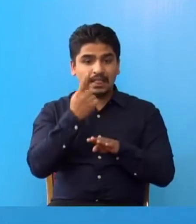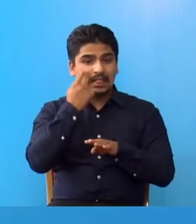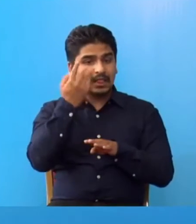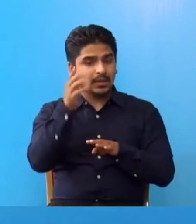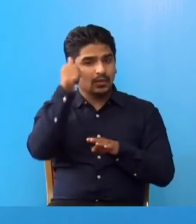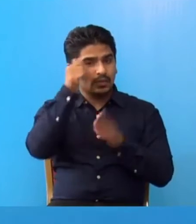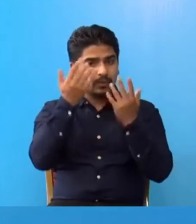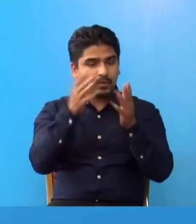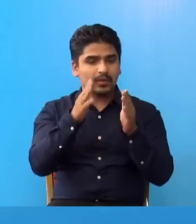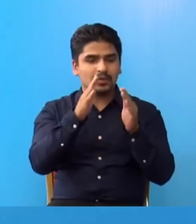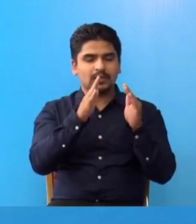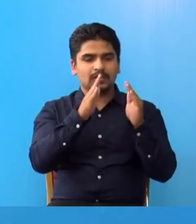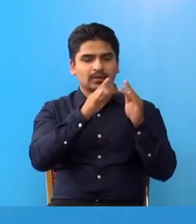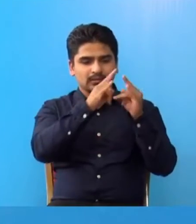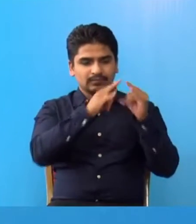भग्यों, आमरा